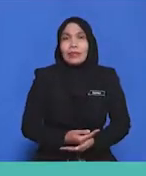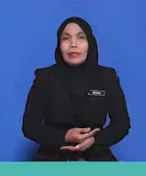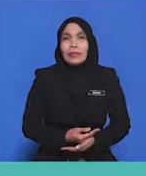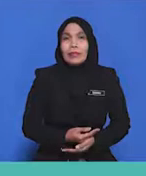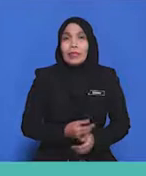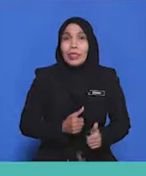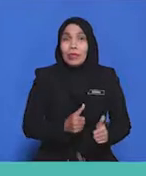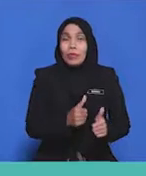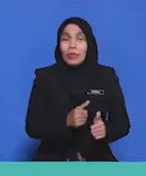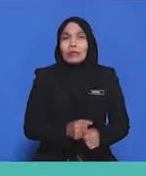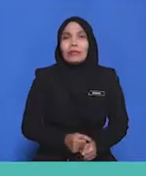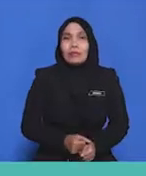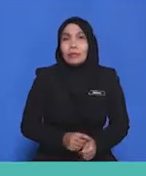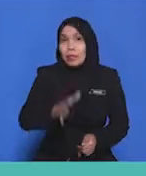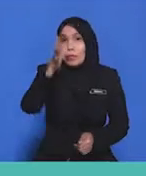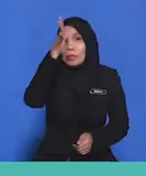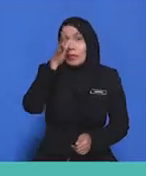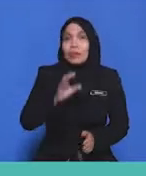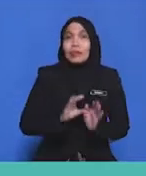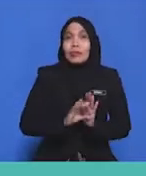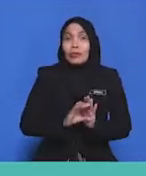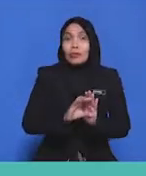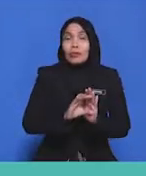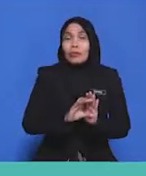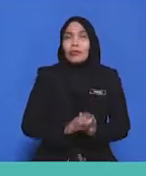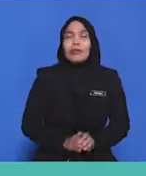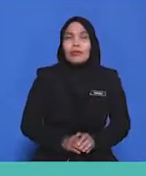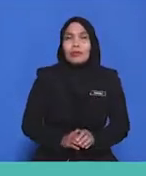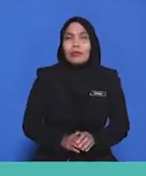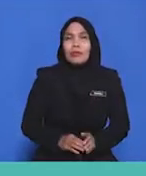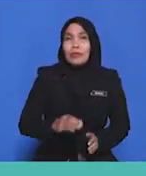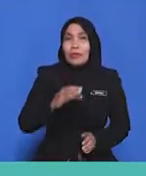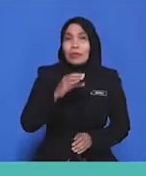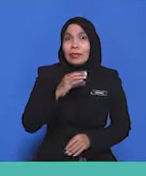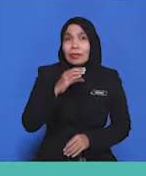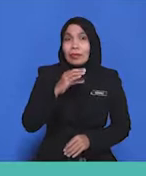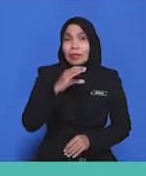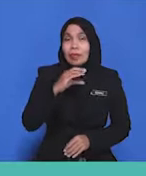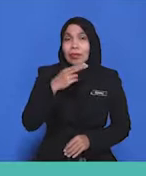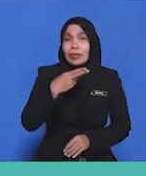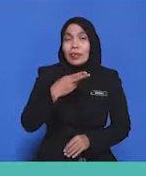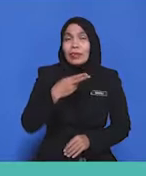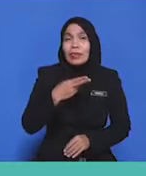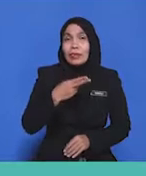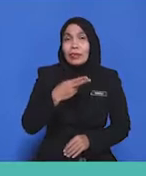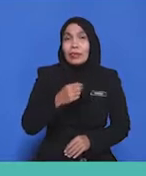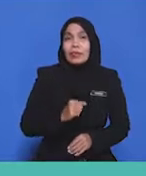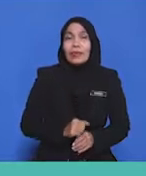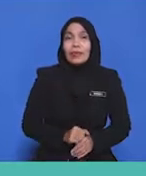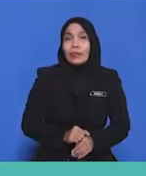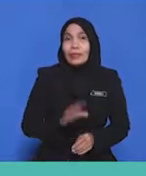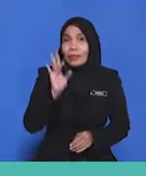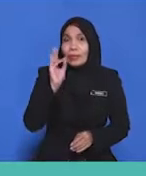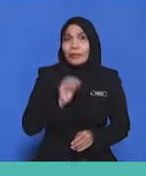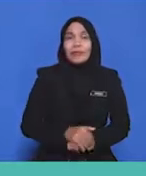Ronaldo yang melibatkan diri dalam sukan bola sepak kerana ingin menjadi seperti bapanya.